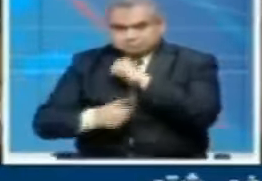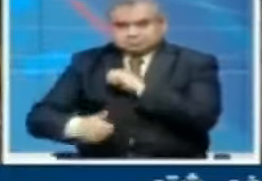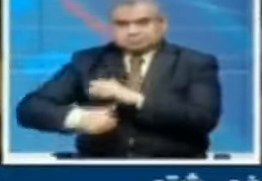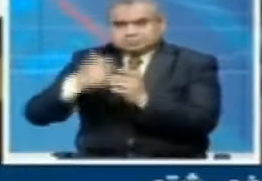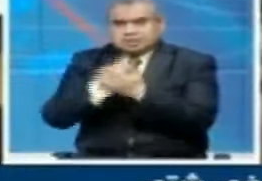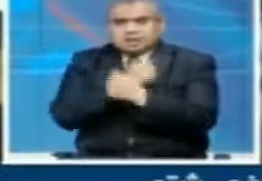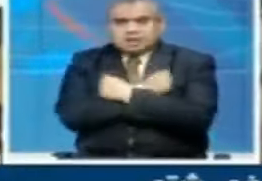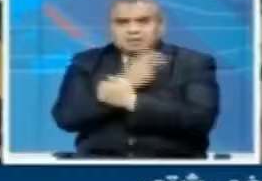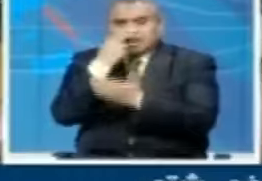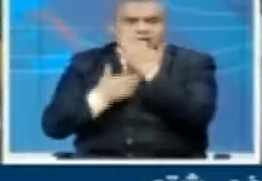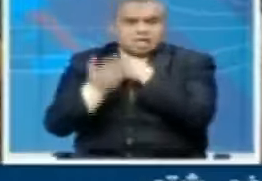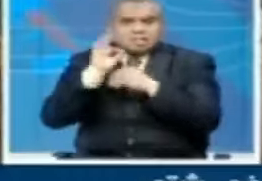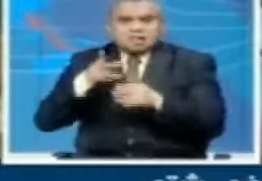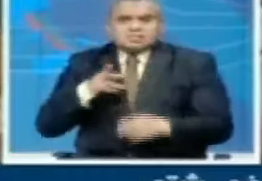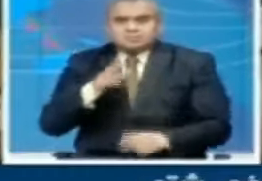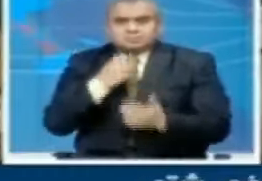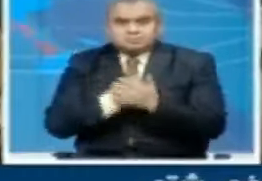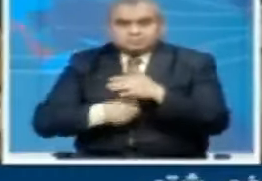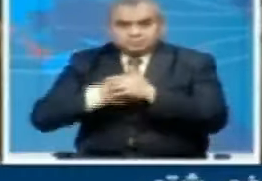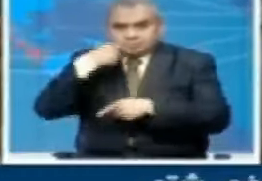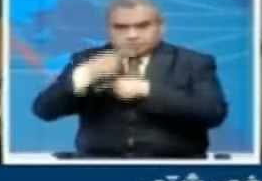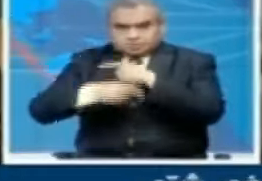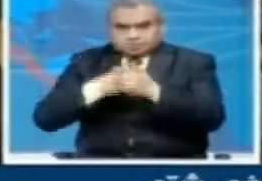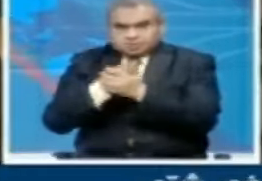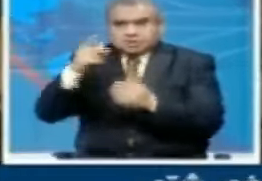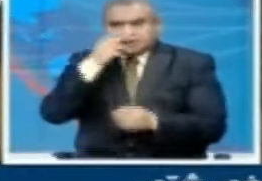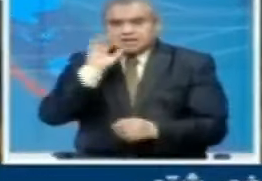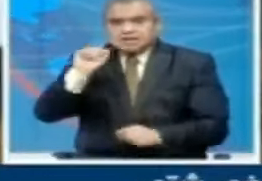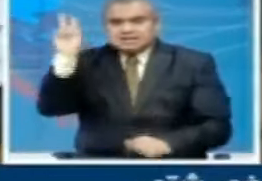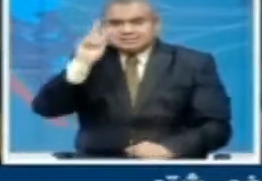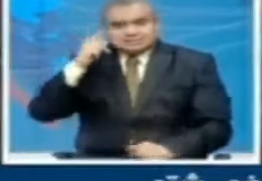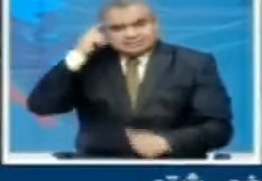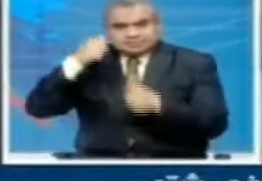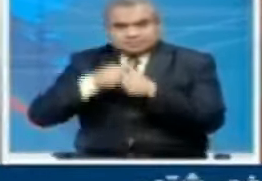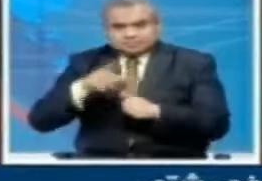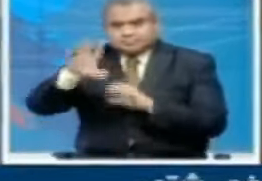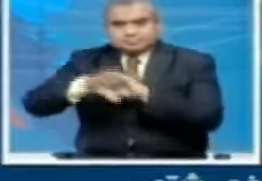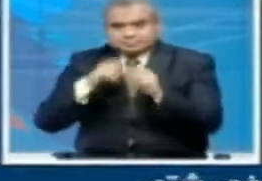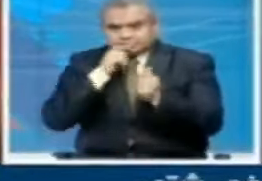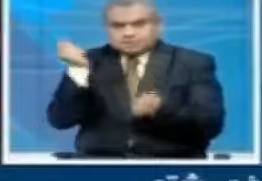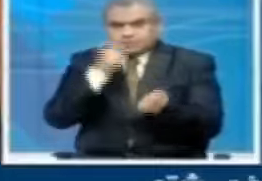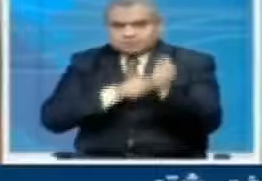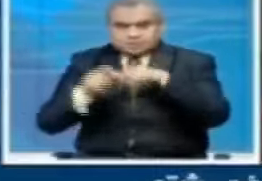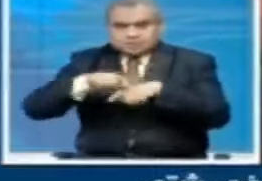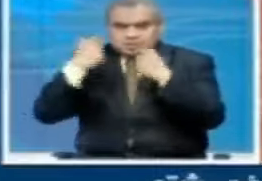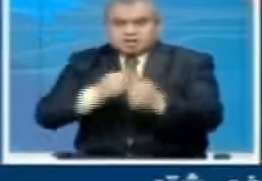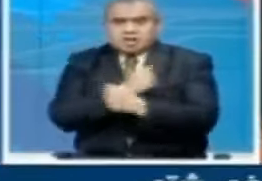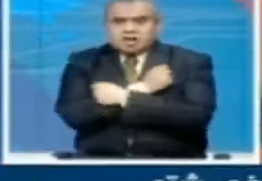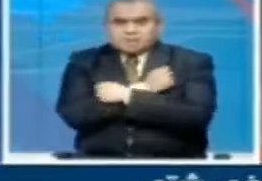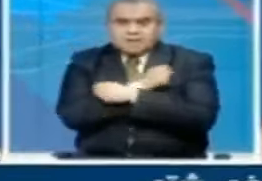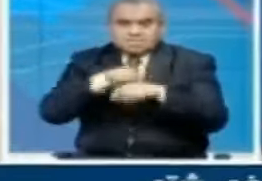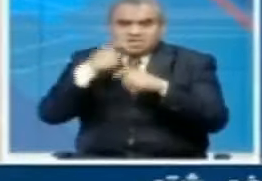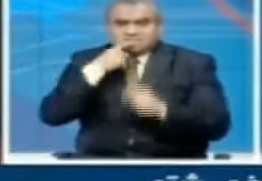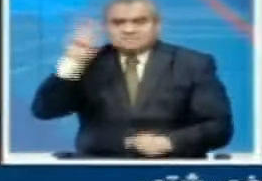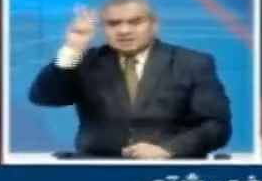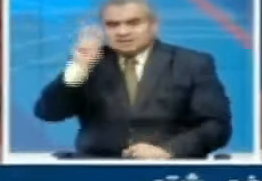إلى سابق عهده ضاما لمفردات التراث السنوي. بالجهود الذاتية تأسس متحف التراث السنوي في